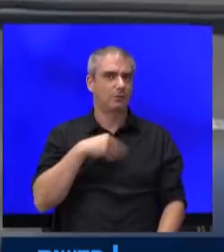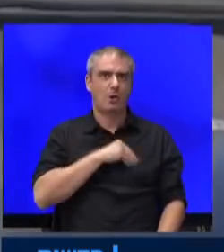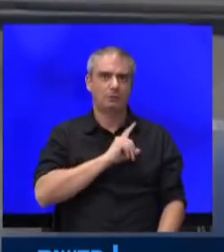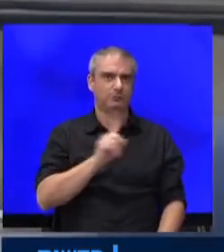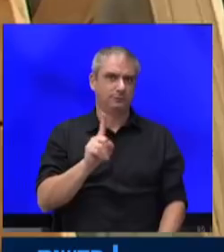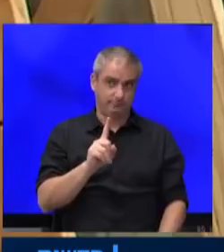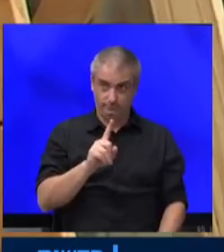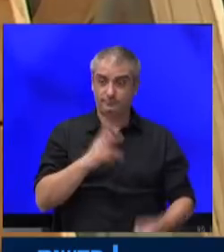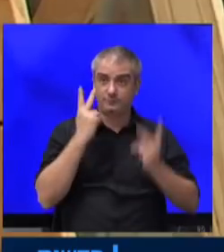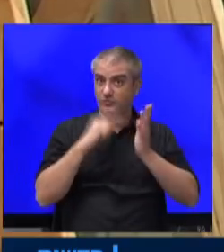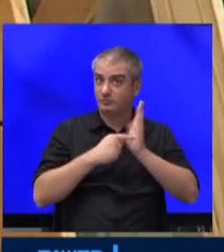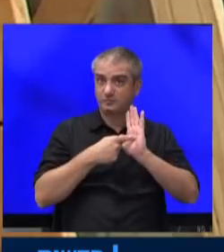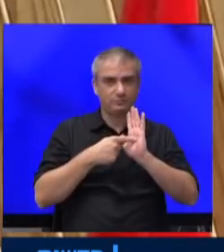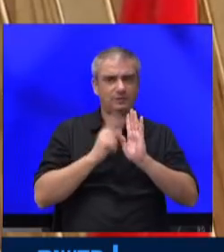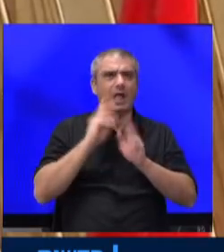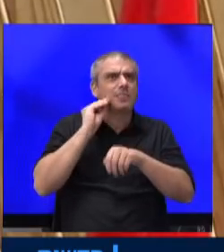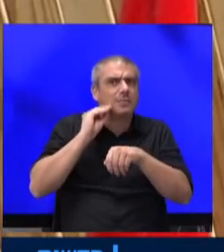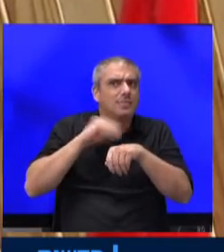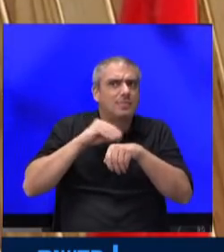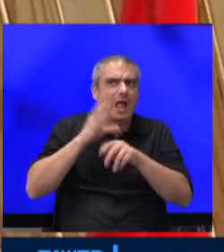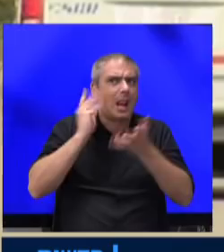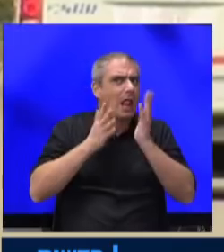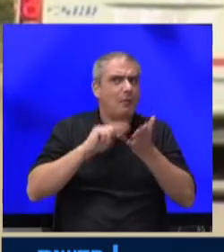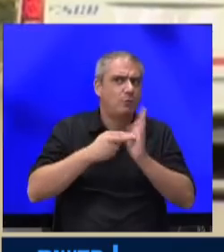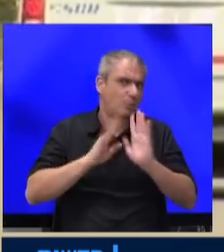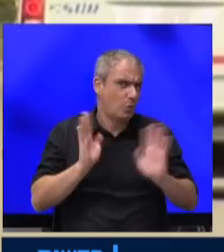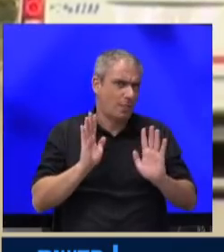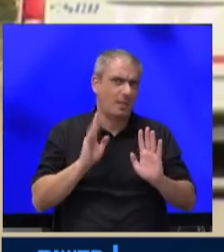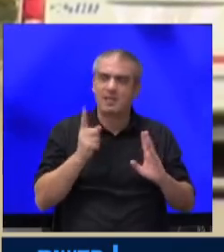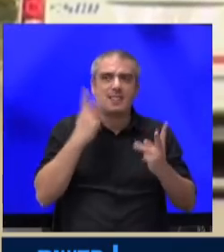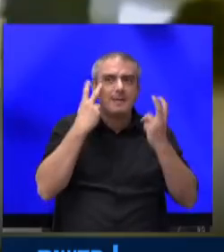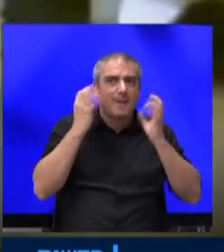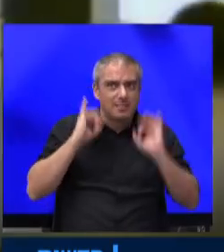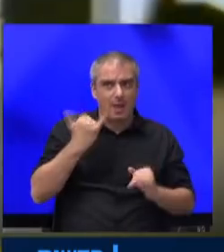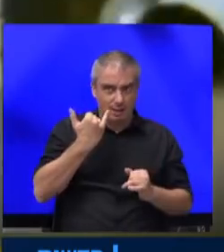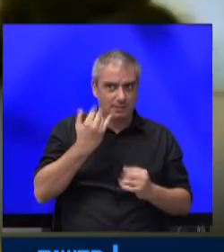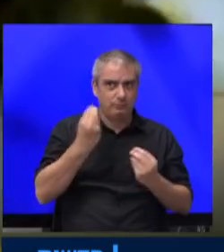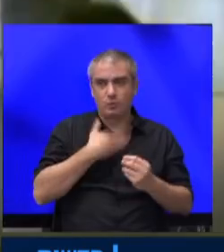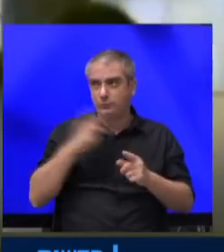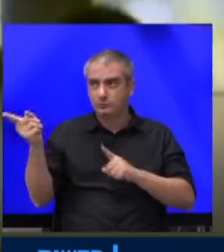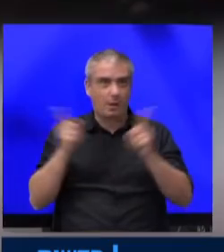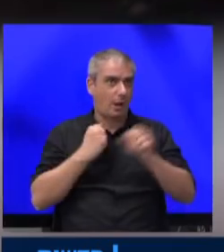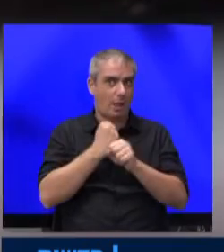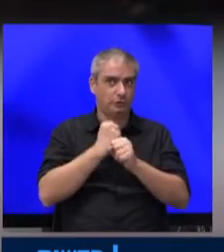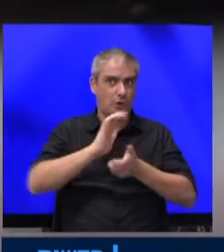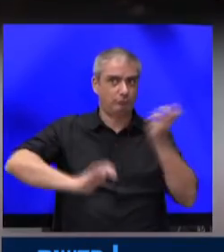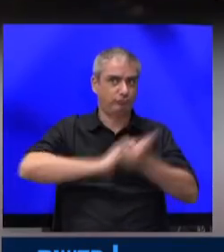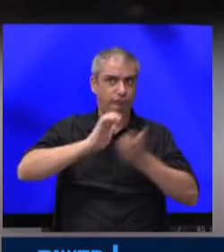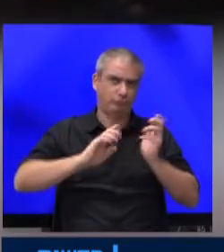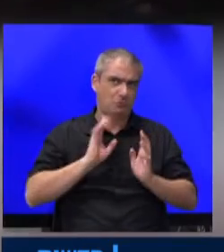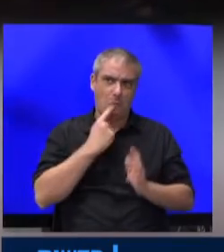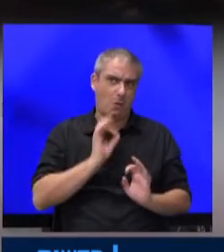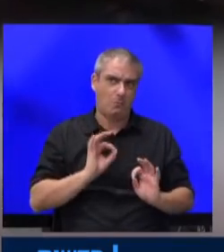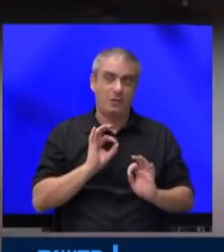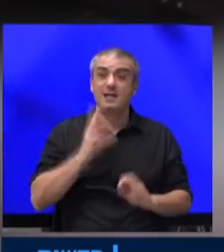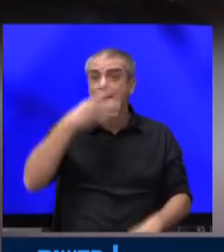אין התראה ספציפית על אלימות מתוכננת, אין מידע על כוונה של צד זה או אחר לצאת לרחובות. If Trump does win, I'm